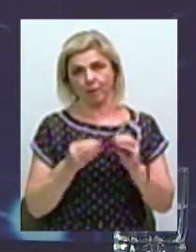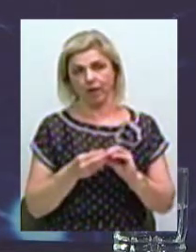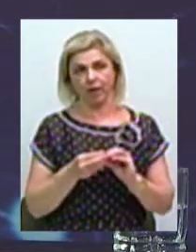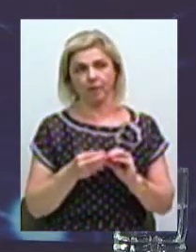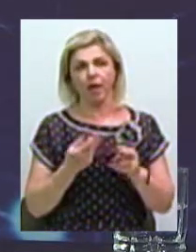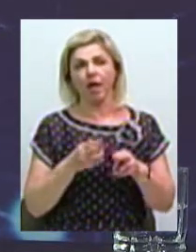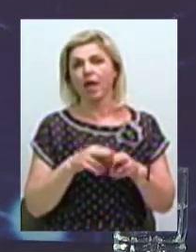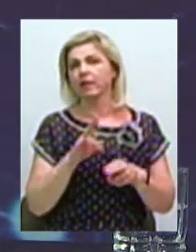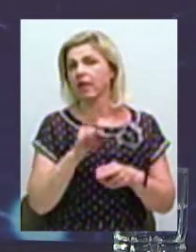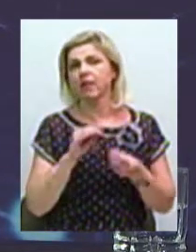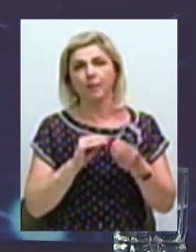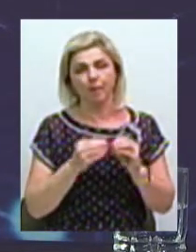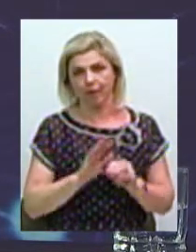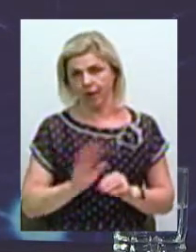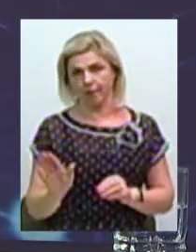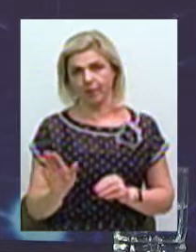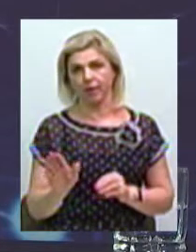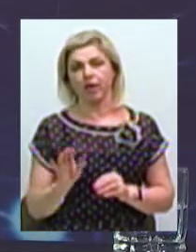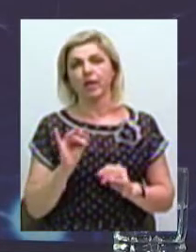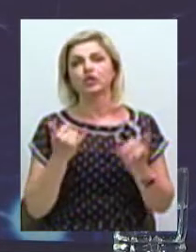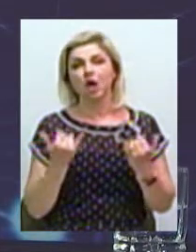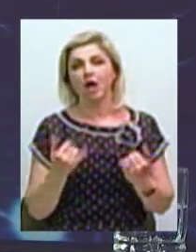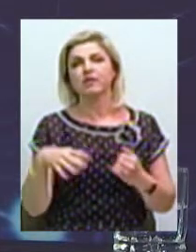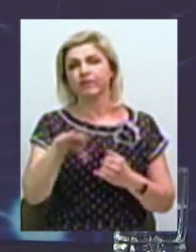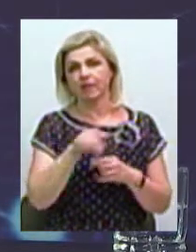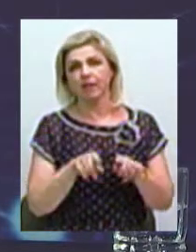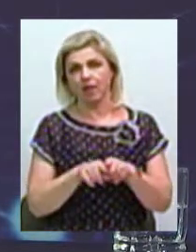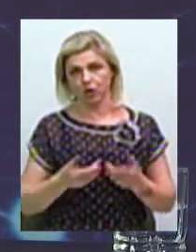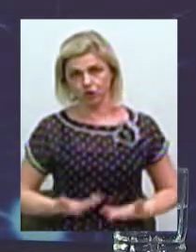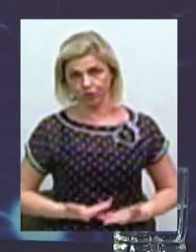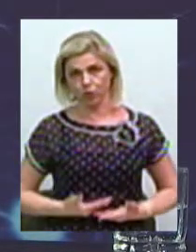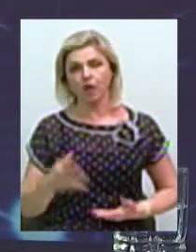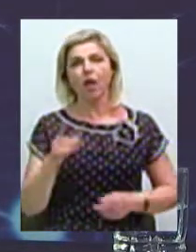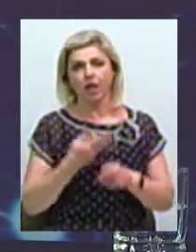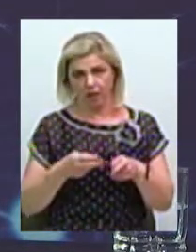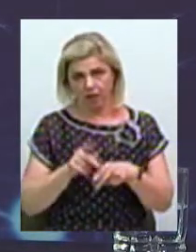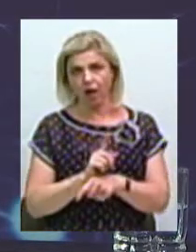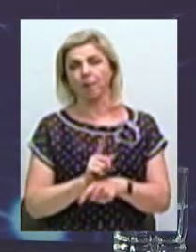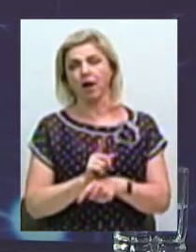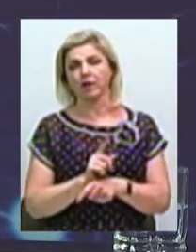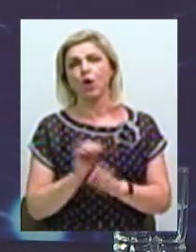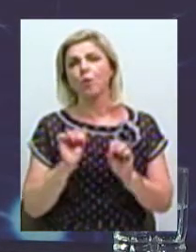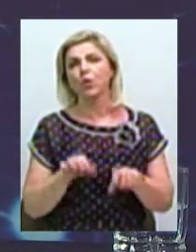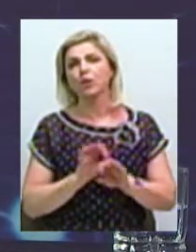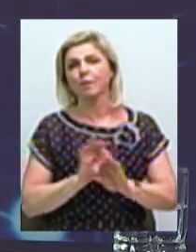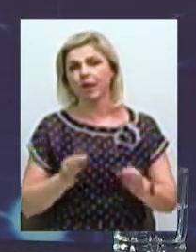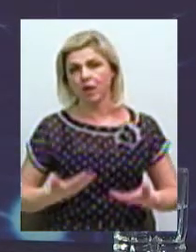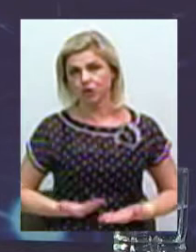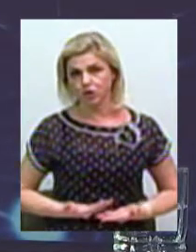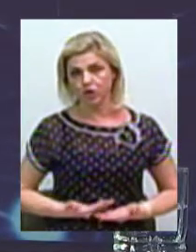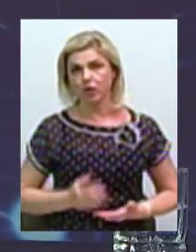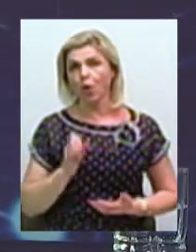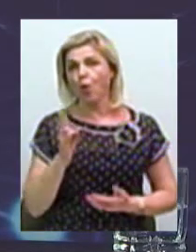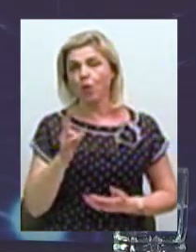это вообще не проблема, и сейчас все так живут, и это нормально, и можно прекрасно жить. И, то есть